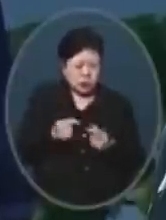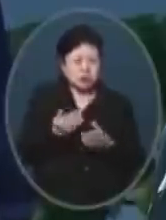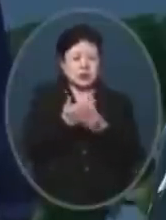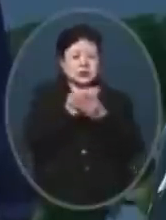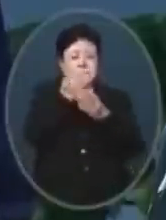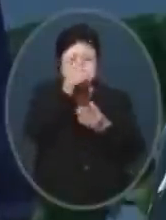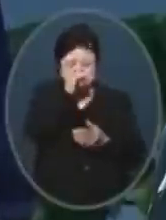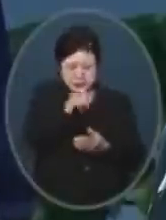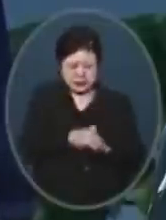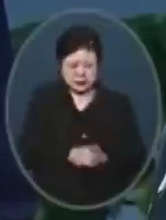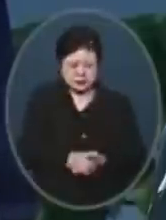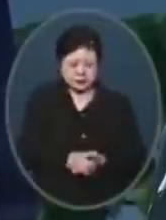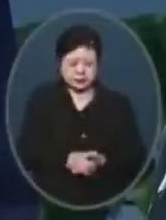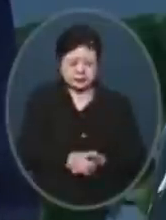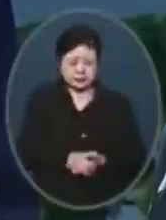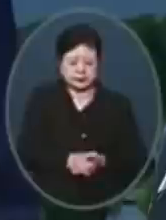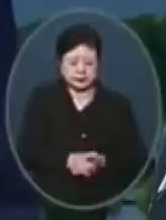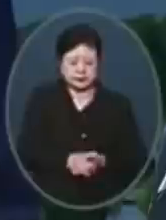것입니다.